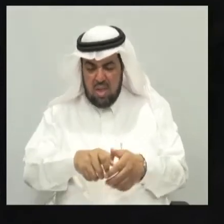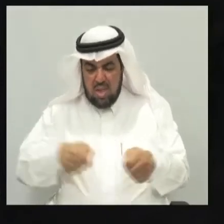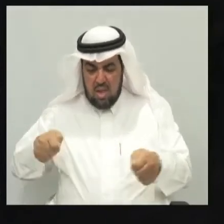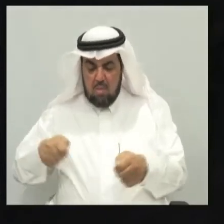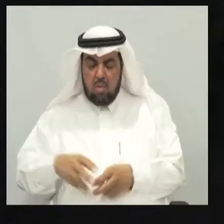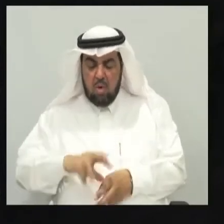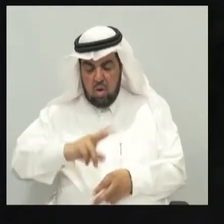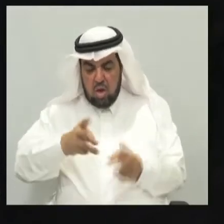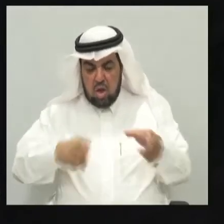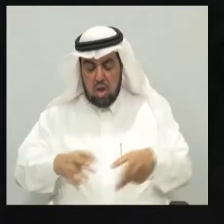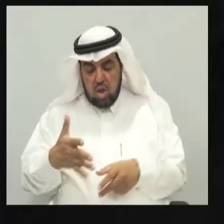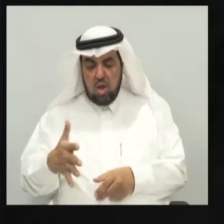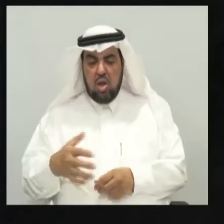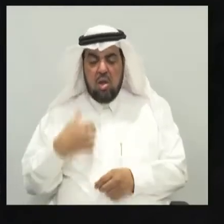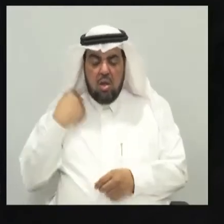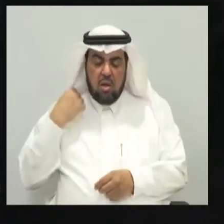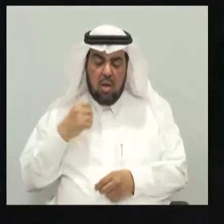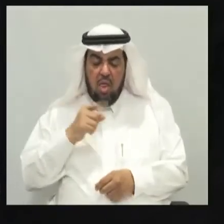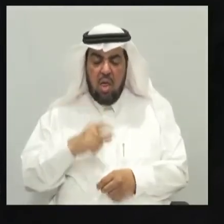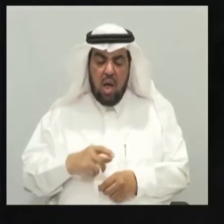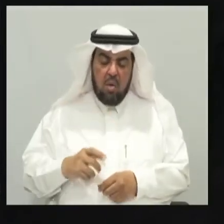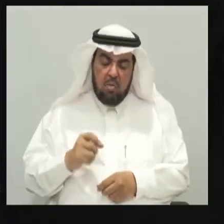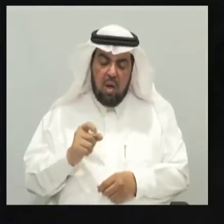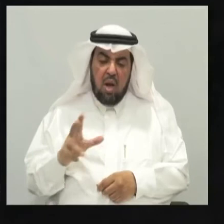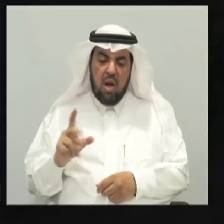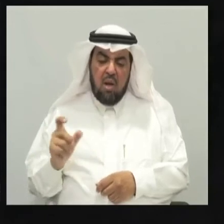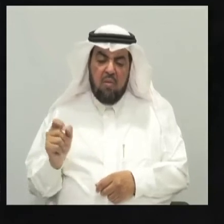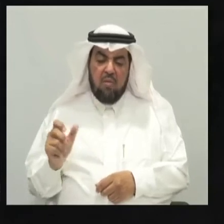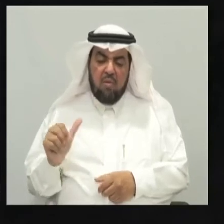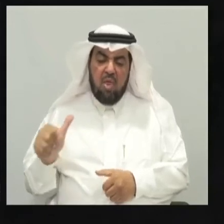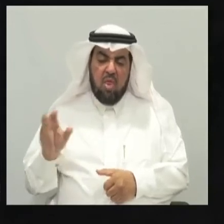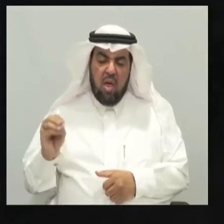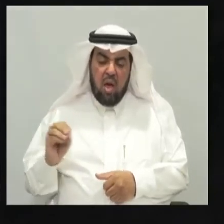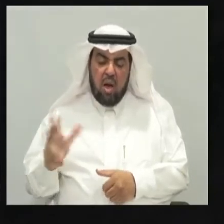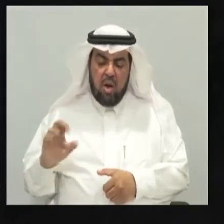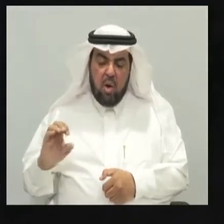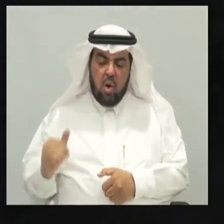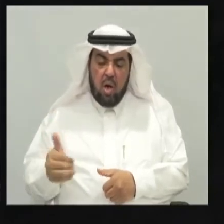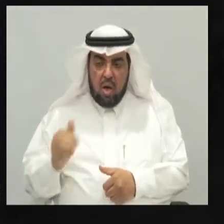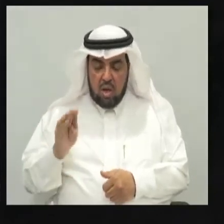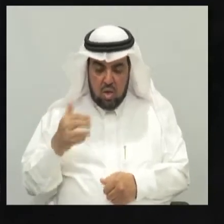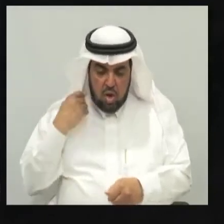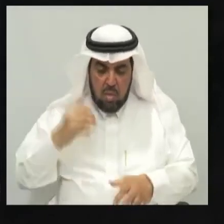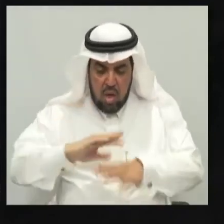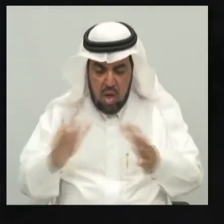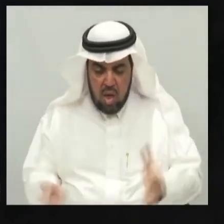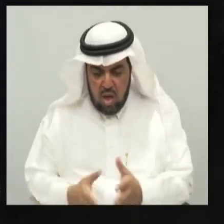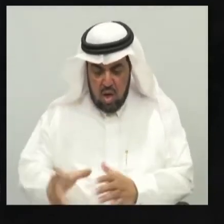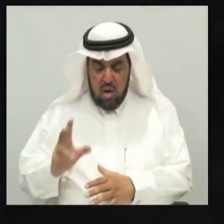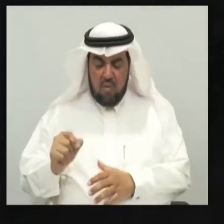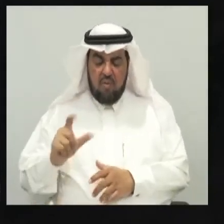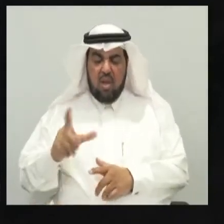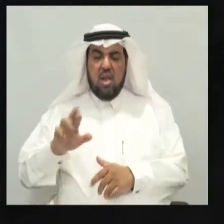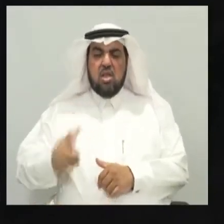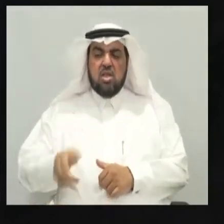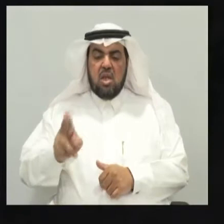ماذا مختلفة، الذهب، الفضة، النحاس، وجميع ماذا الفلزات. لذلك استخداماتها